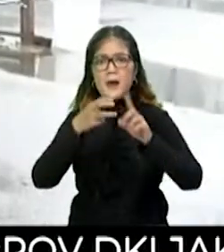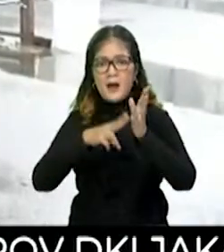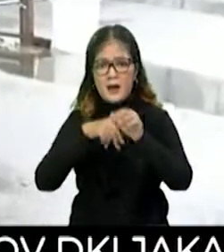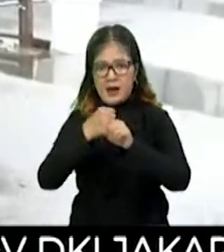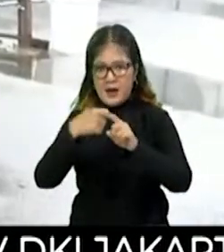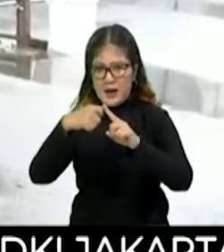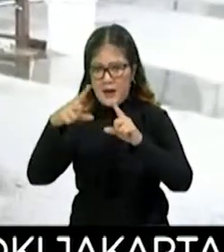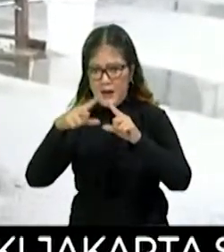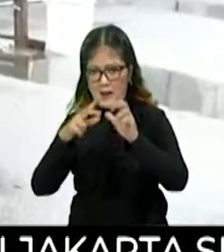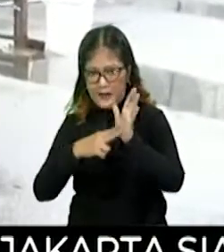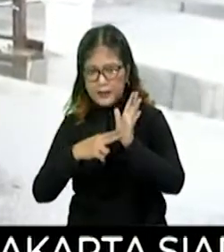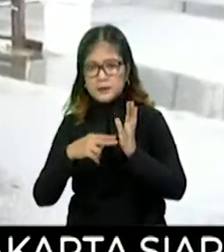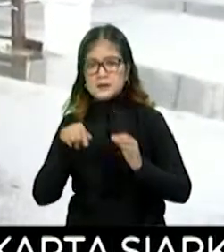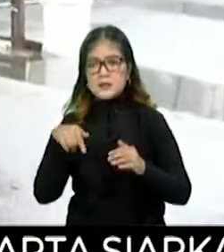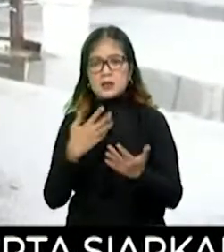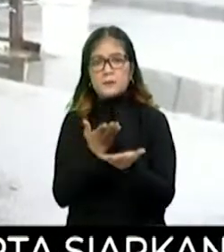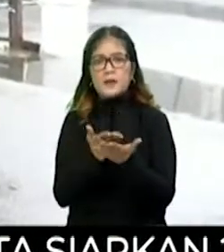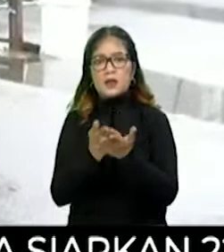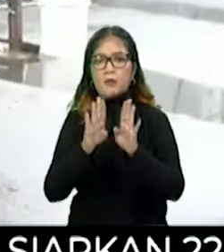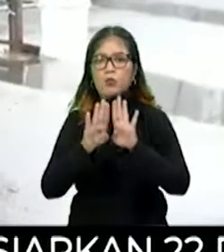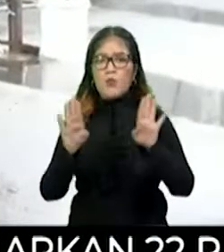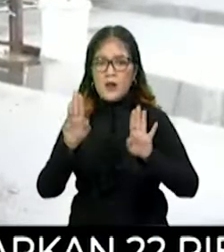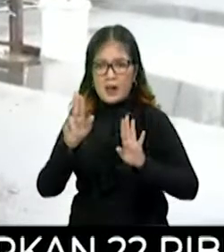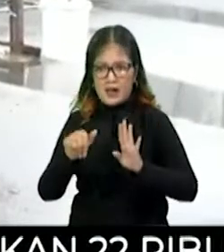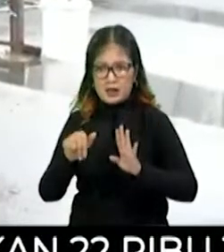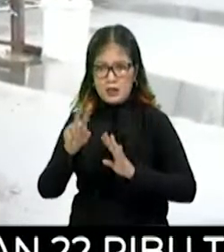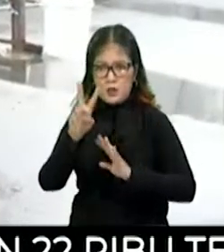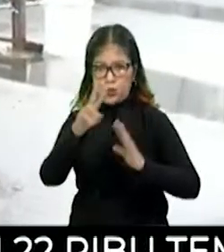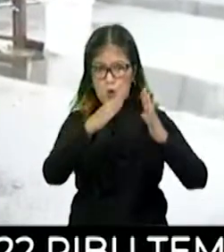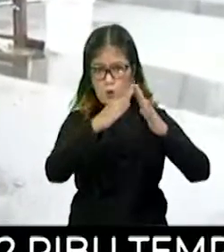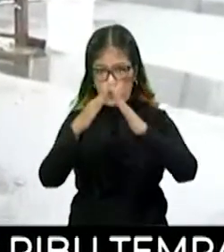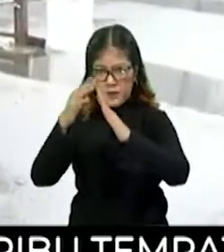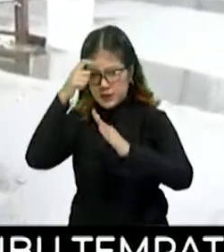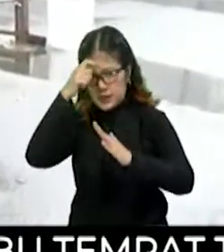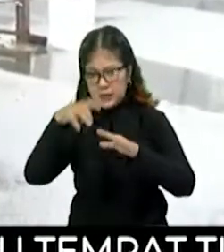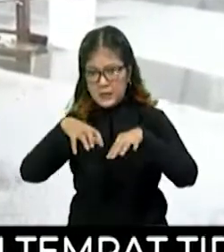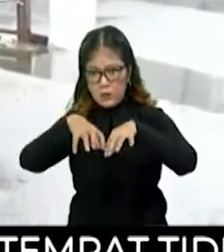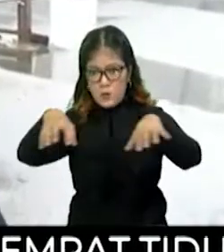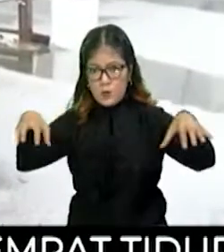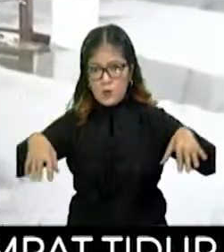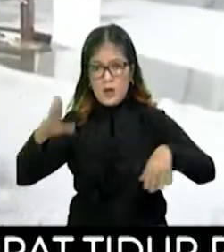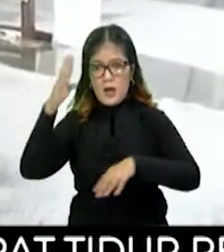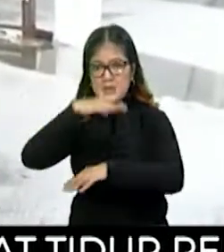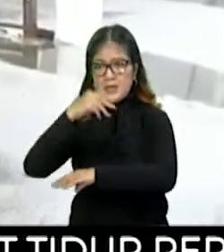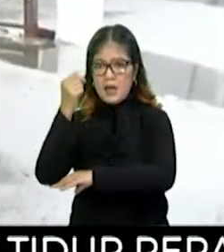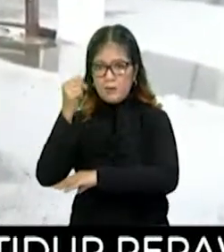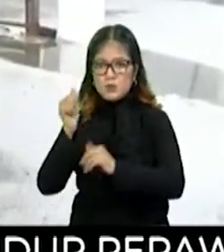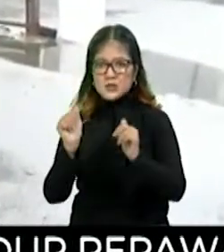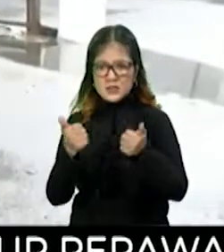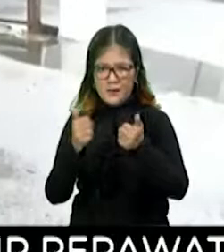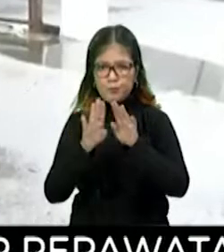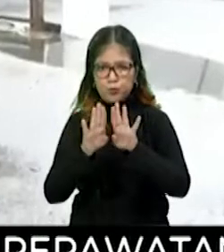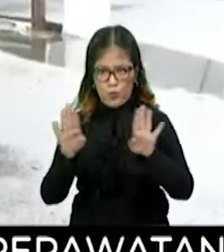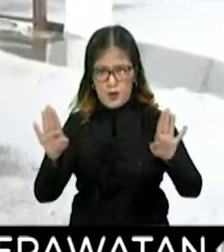untuk mengaktifkan kembali. Kedua rumah sakit itu hari Rabu akan siap beroperasi. Sementara untuk Rumah Sakit Lapangan